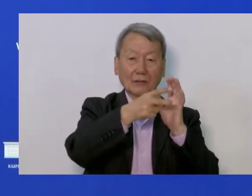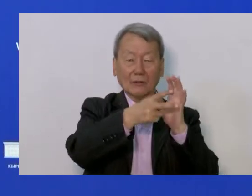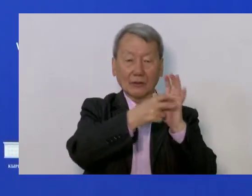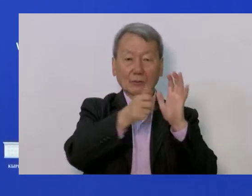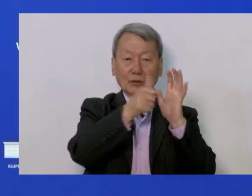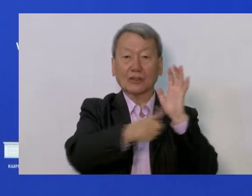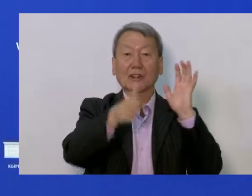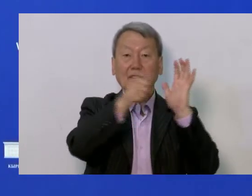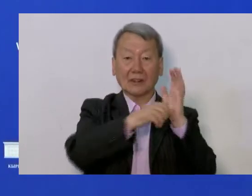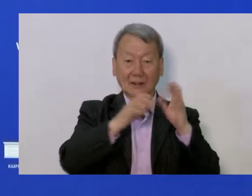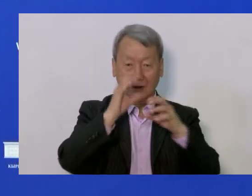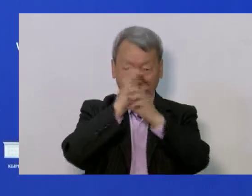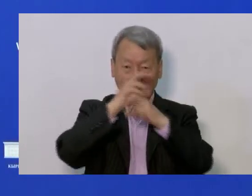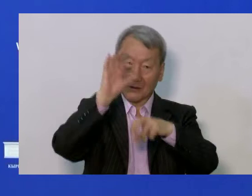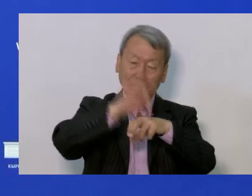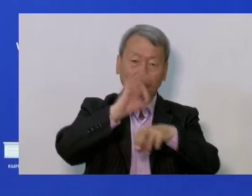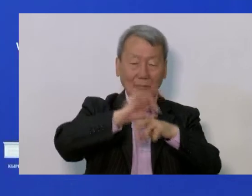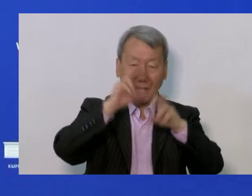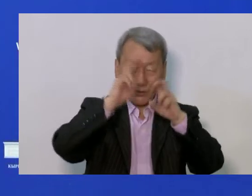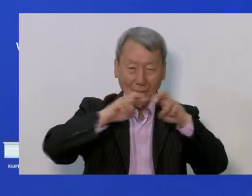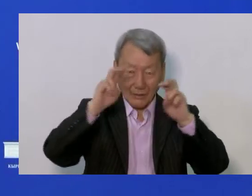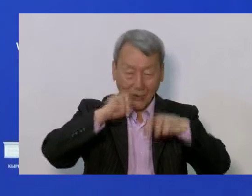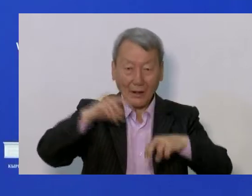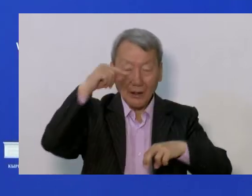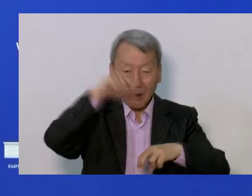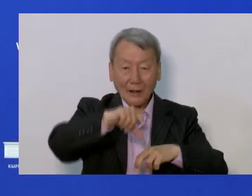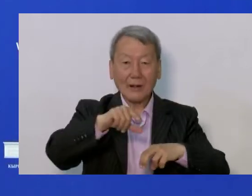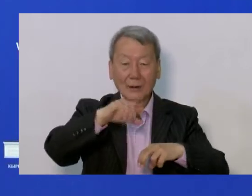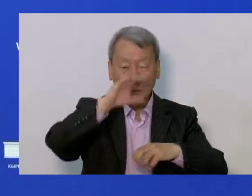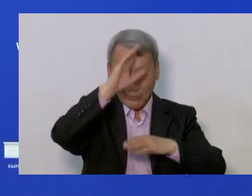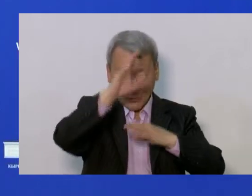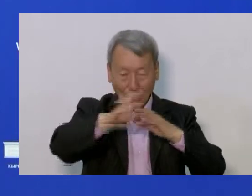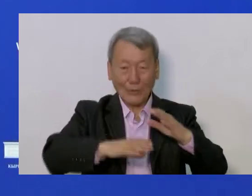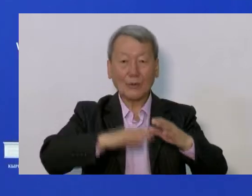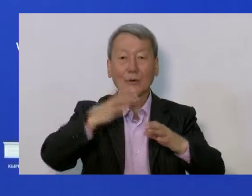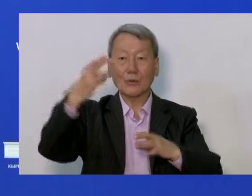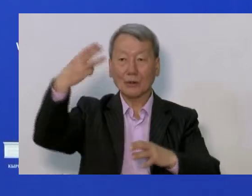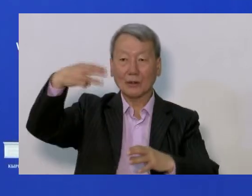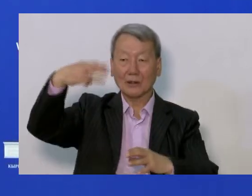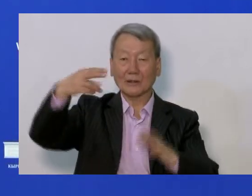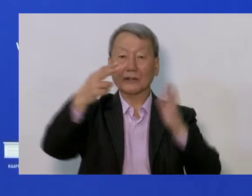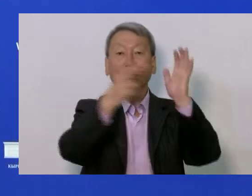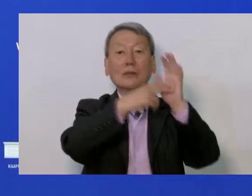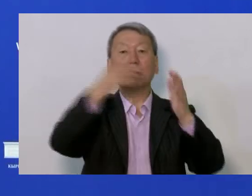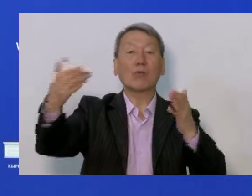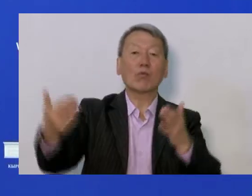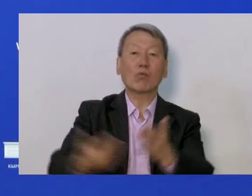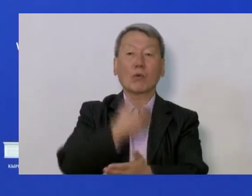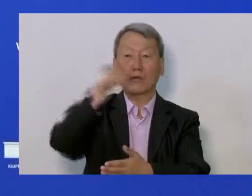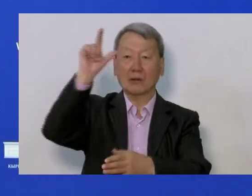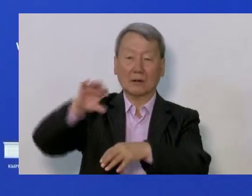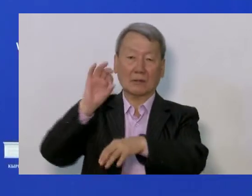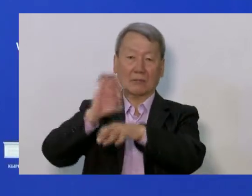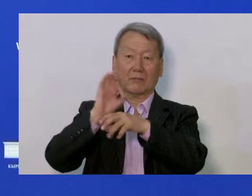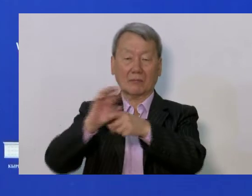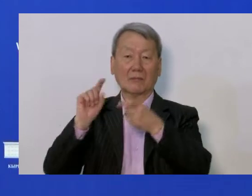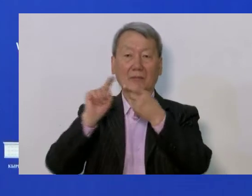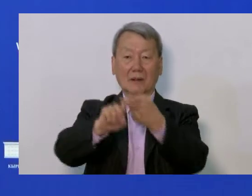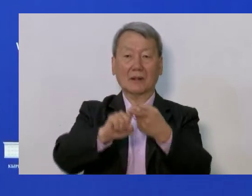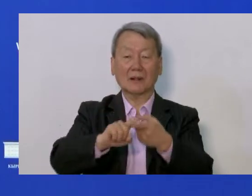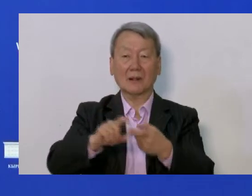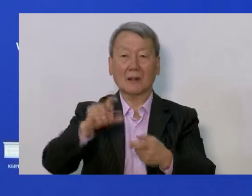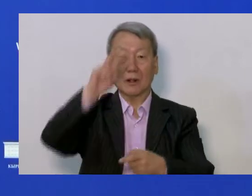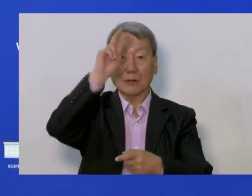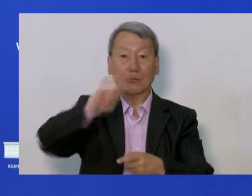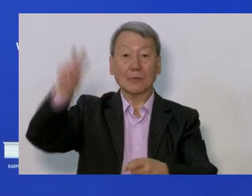2866 лабораторных анализов, в результате которых выявлено еще 37 новых случаев заражения COVID-19.